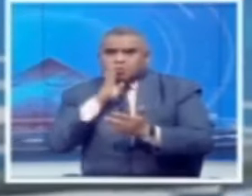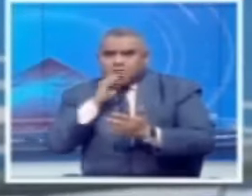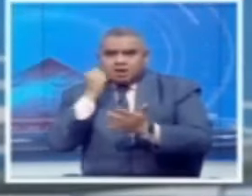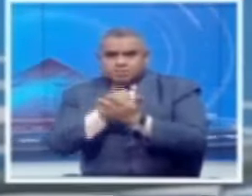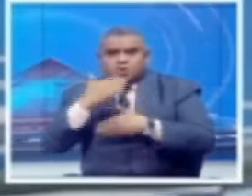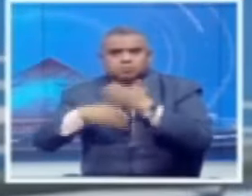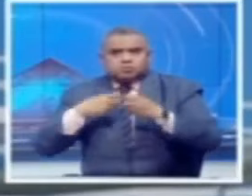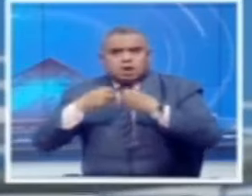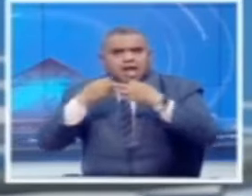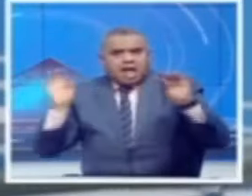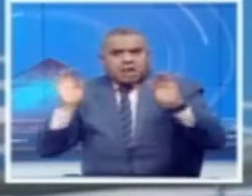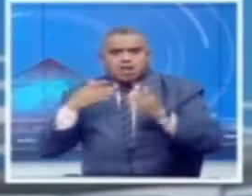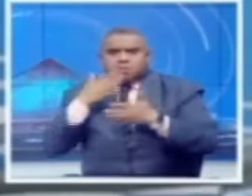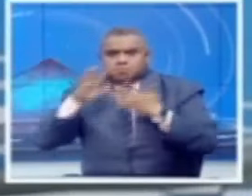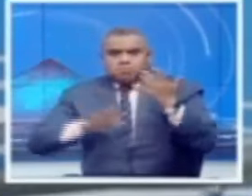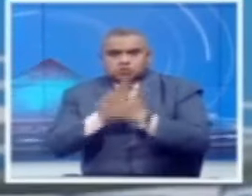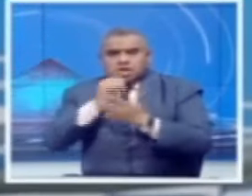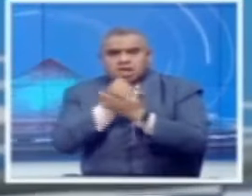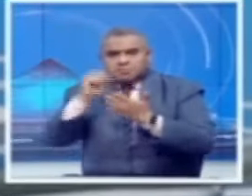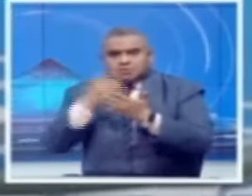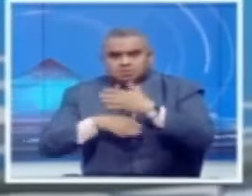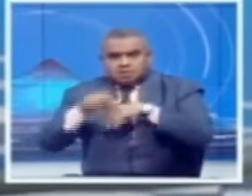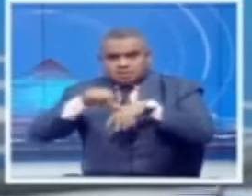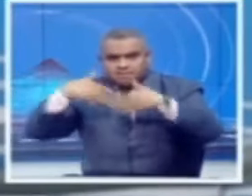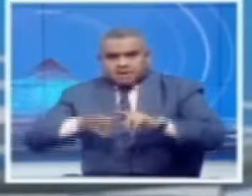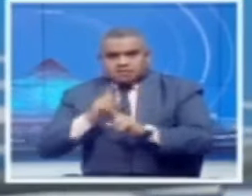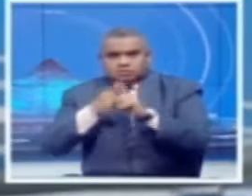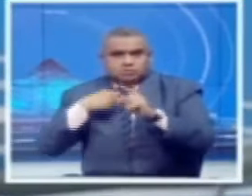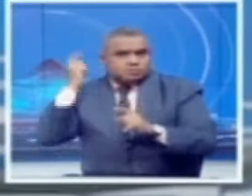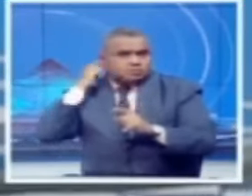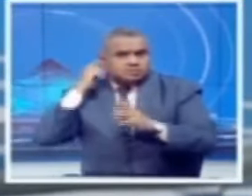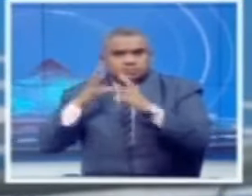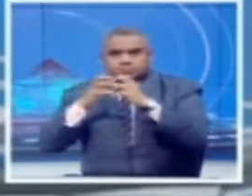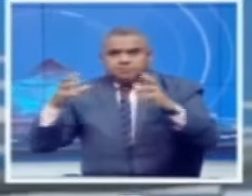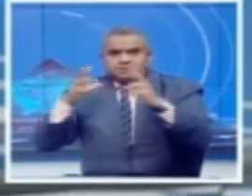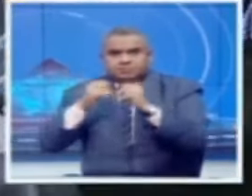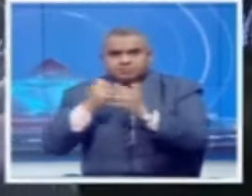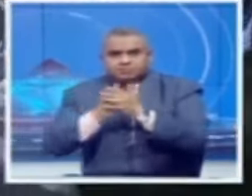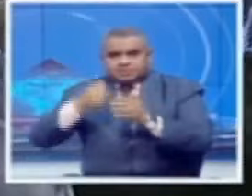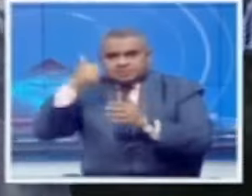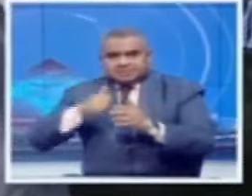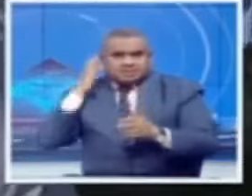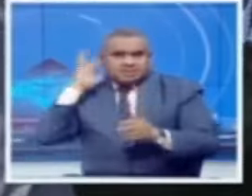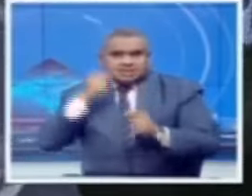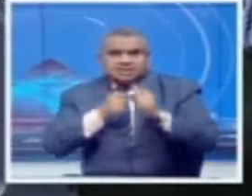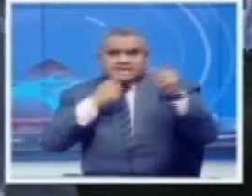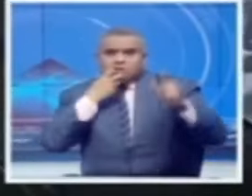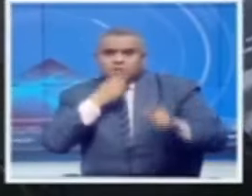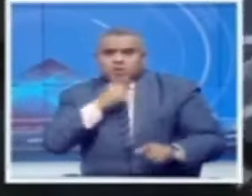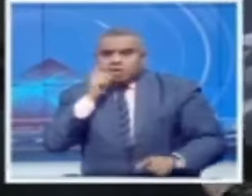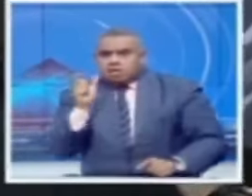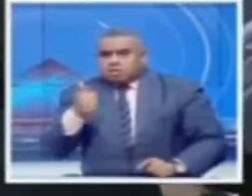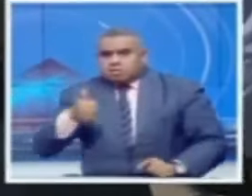الدائمة لحل مشكلات المستثمرين بمجلس الوزراء. واستمع مدبولي إلى شرح من المستثمر السياحي ناصر عبد